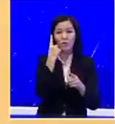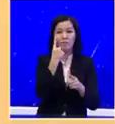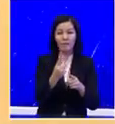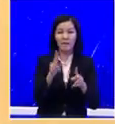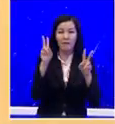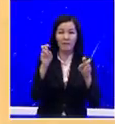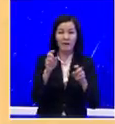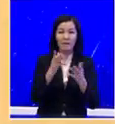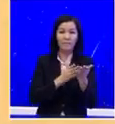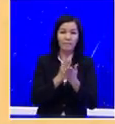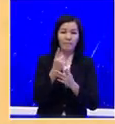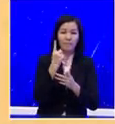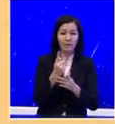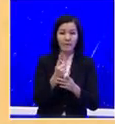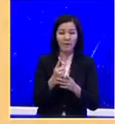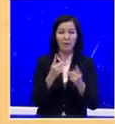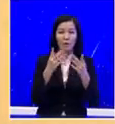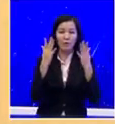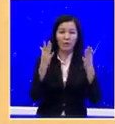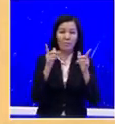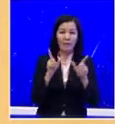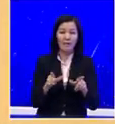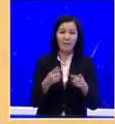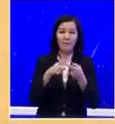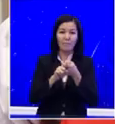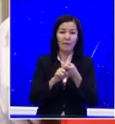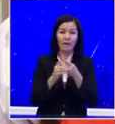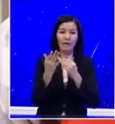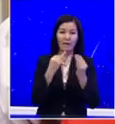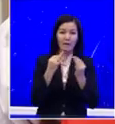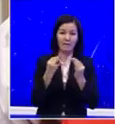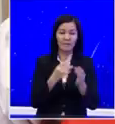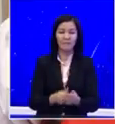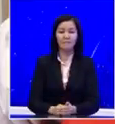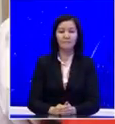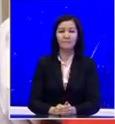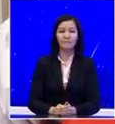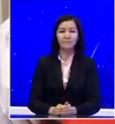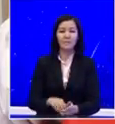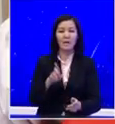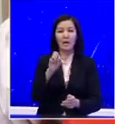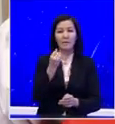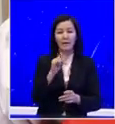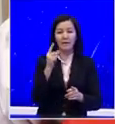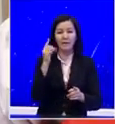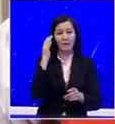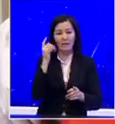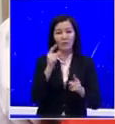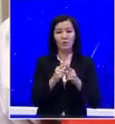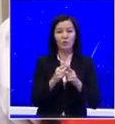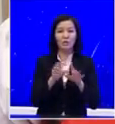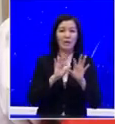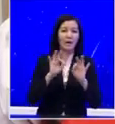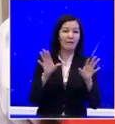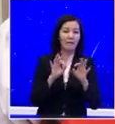негізгі бағыты бір болды, яғни Құдай мен адамның қарым-қатынасы. Абайдың қара сөздеріндегі айтылған мәселелердің